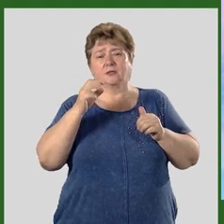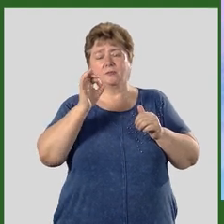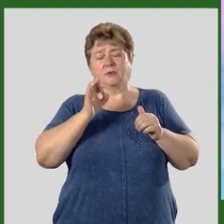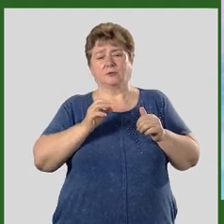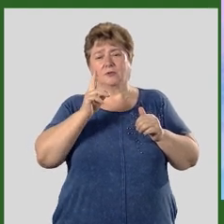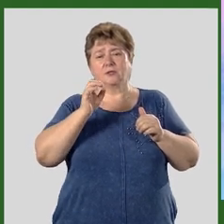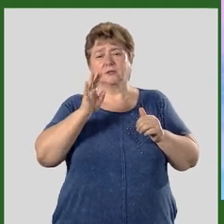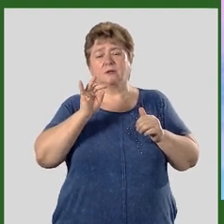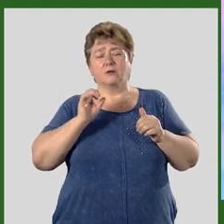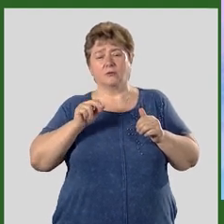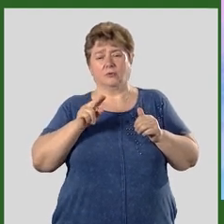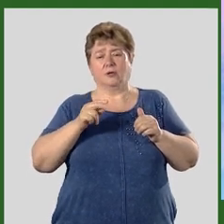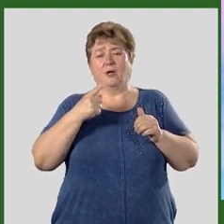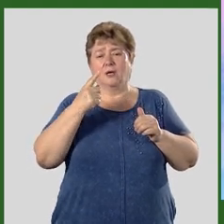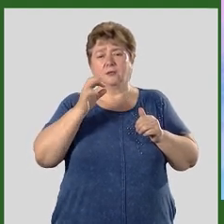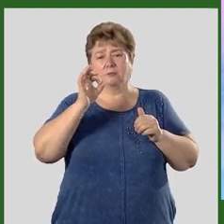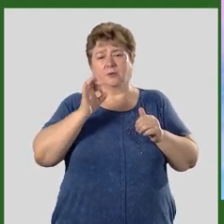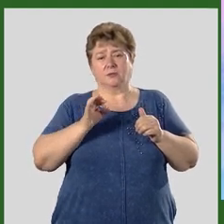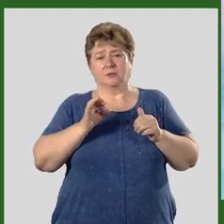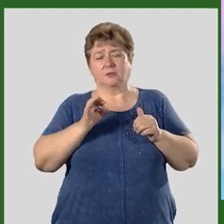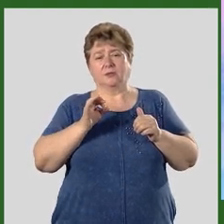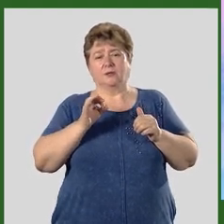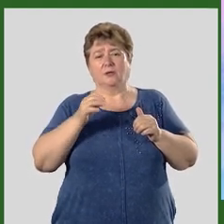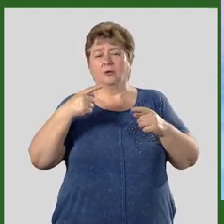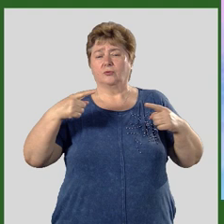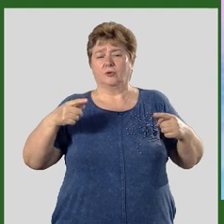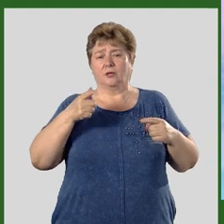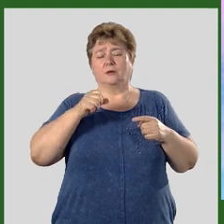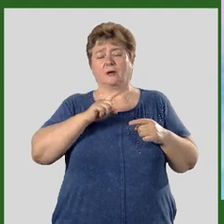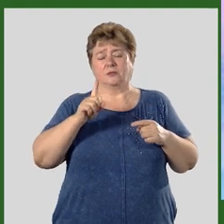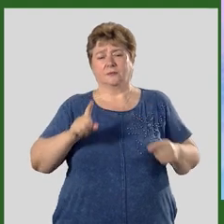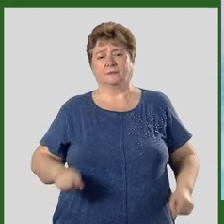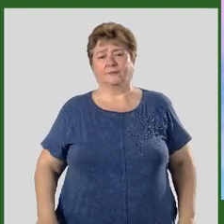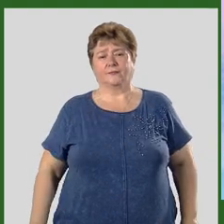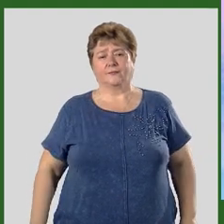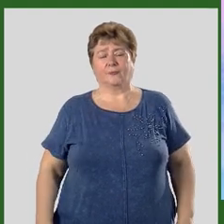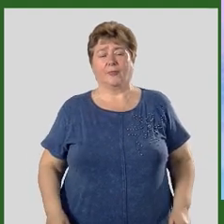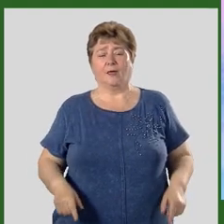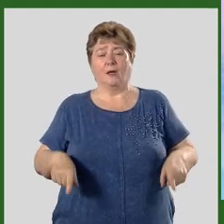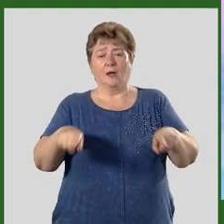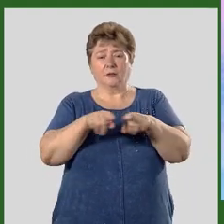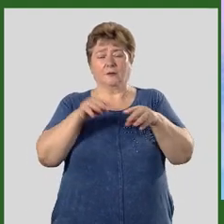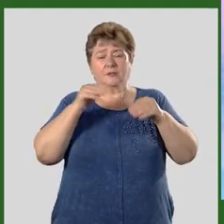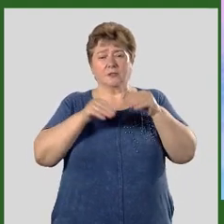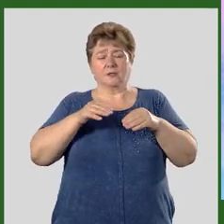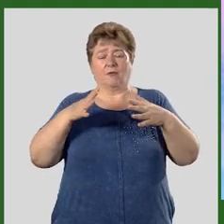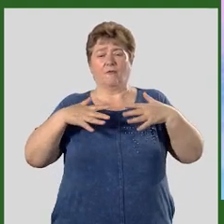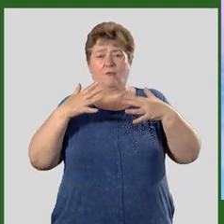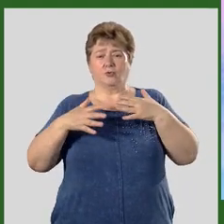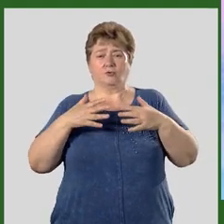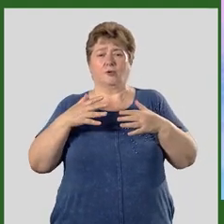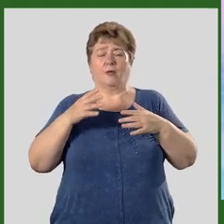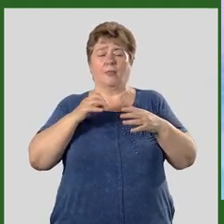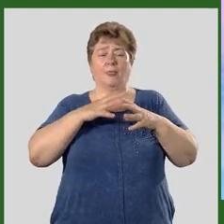21% кислорода и 1% другие газы. Такой состав воздуха на